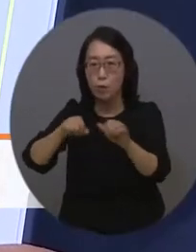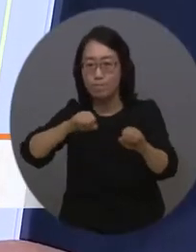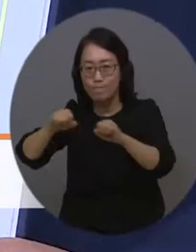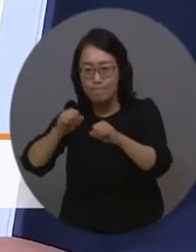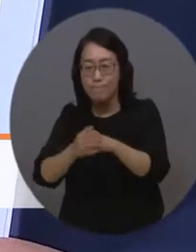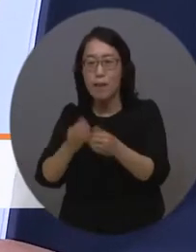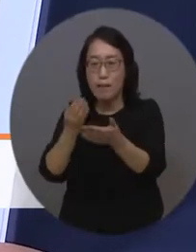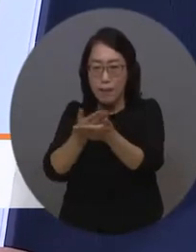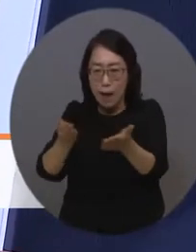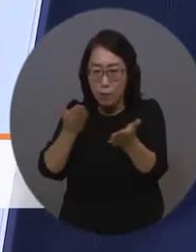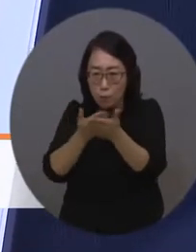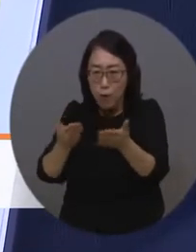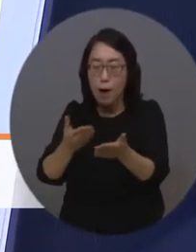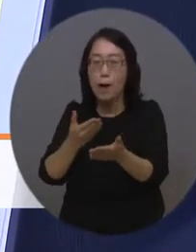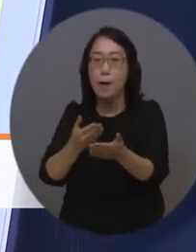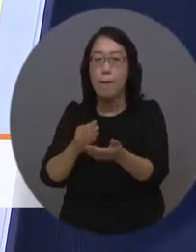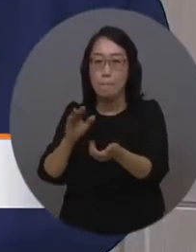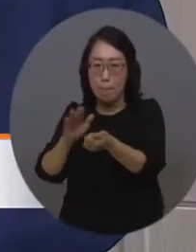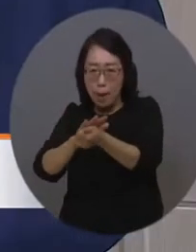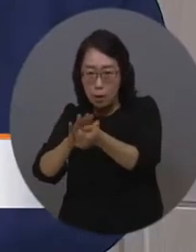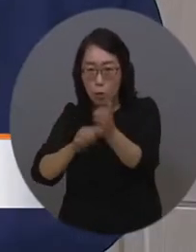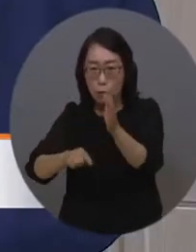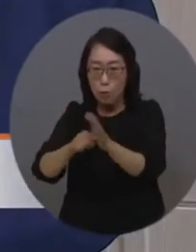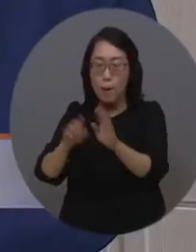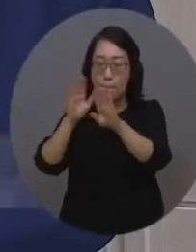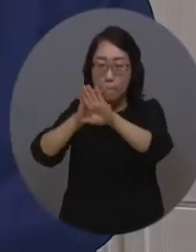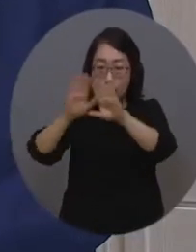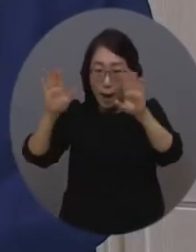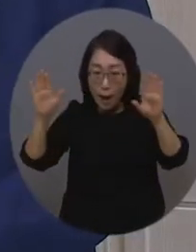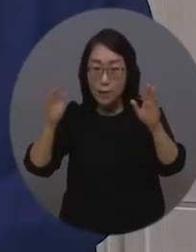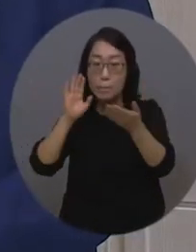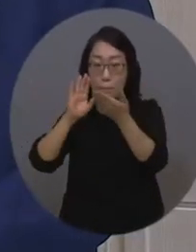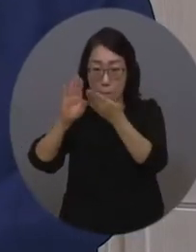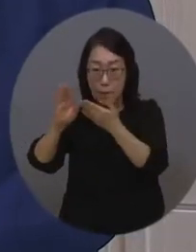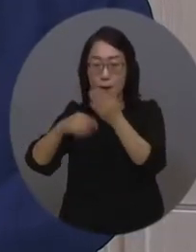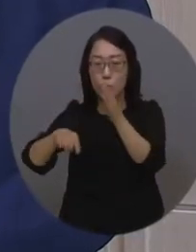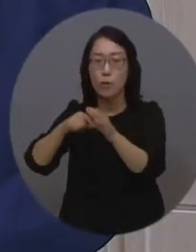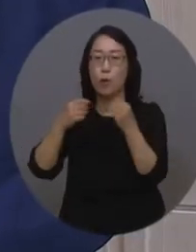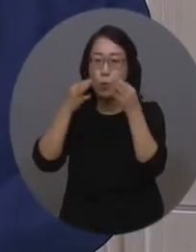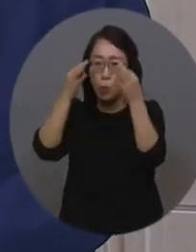실천하는 이념을 담아 우리 사회의 밝은 미래를 열어가는 데 노력하겠다고 밝혔습니다.